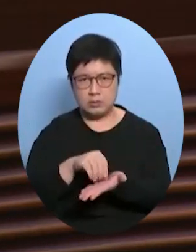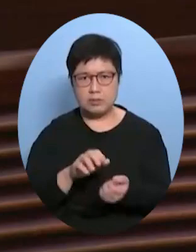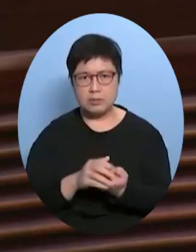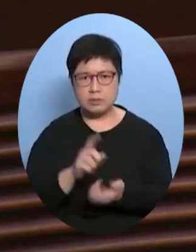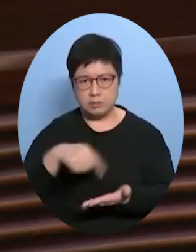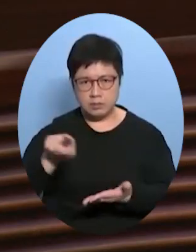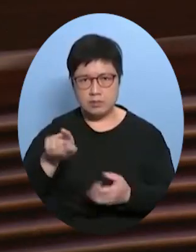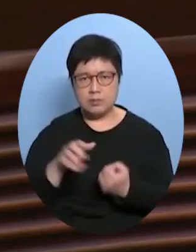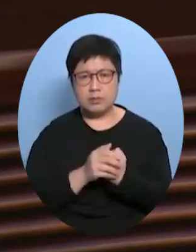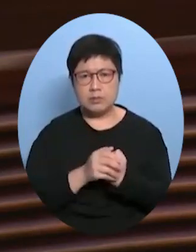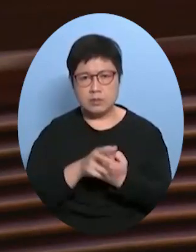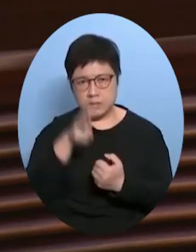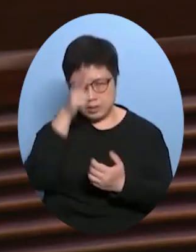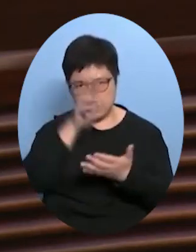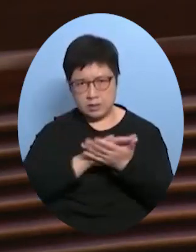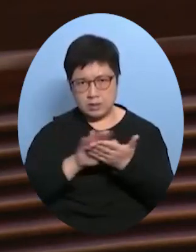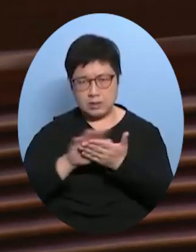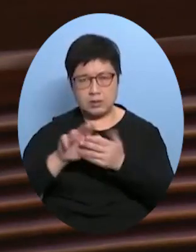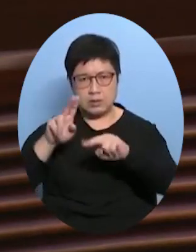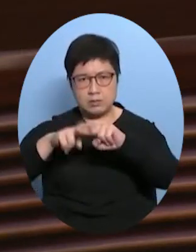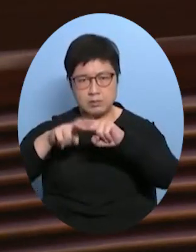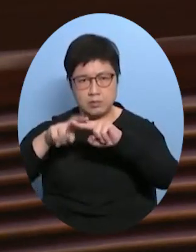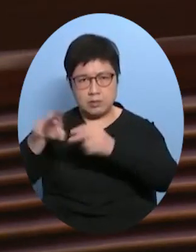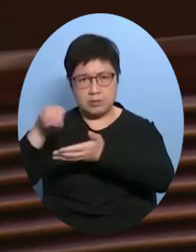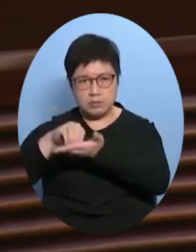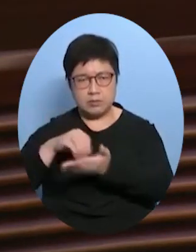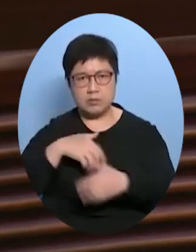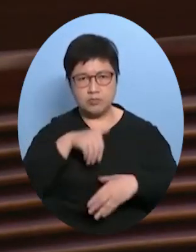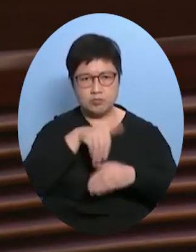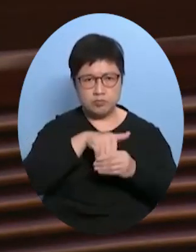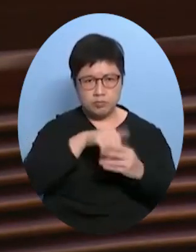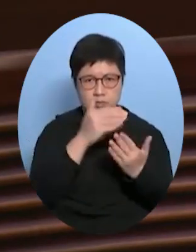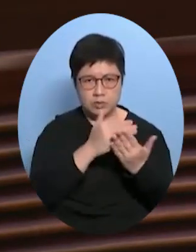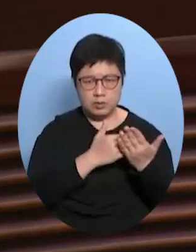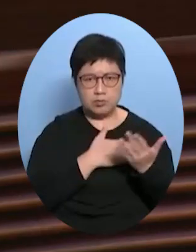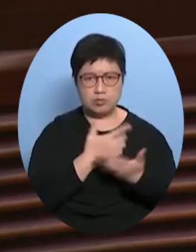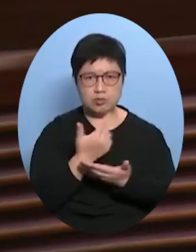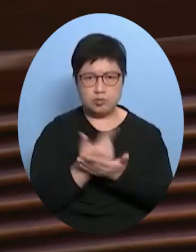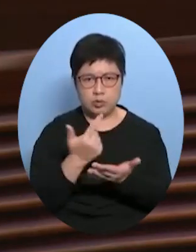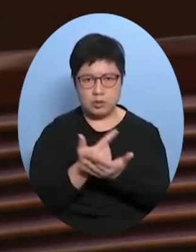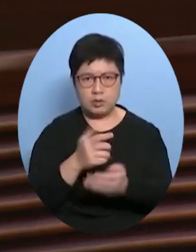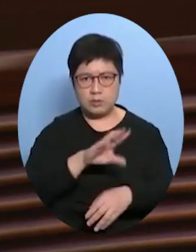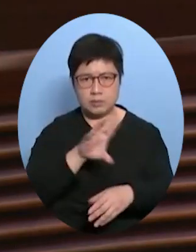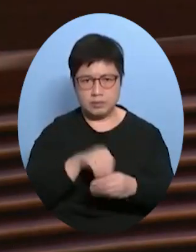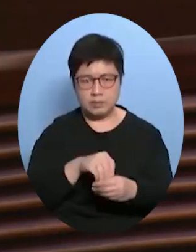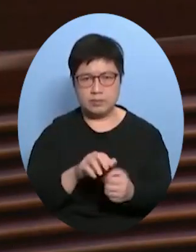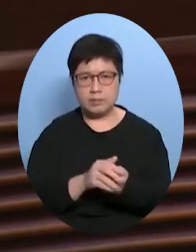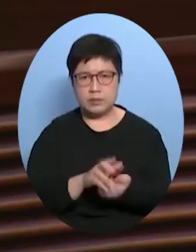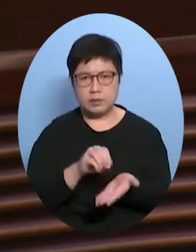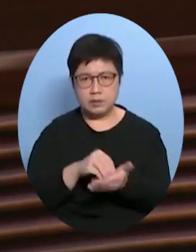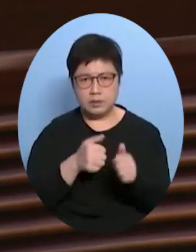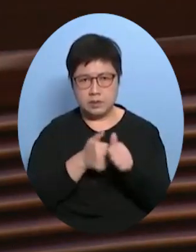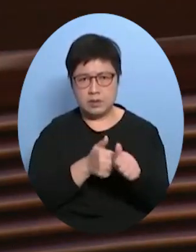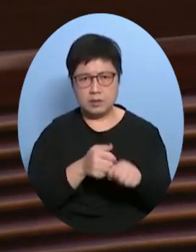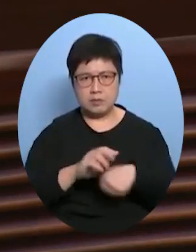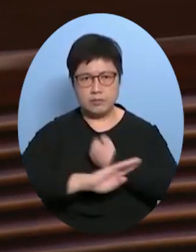體制是中央事權，而選舉制度是其重要的組成部分。決定乃根據